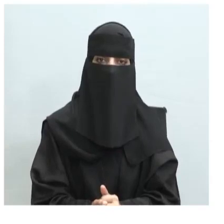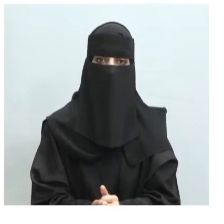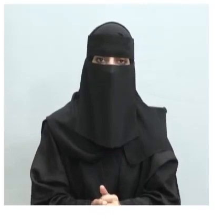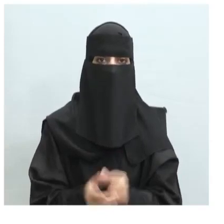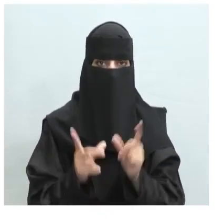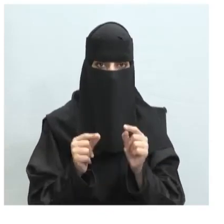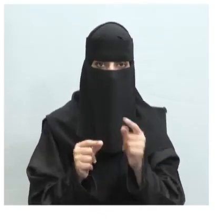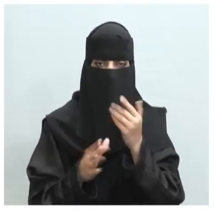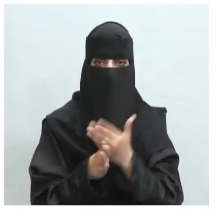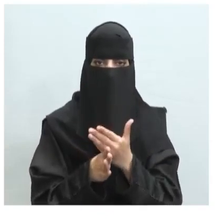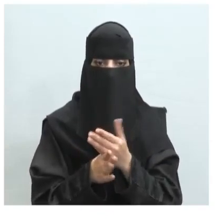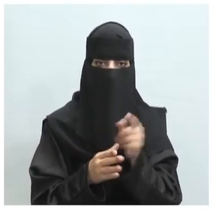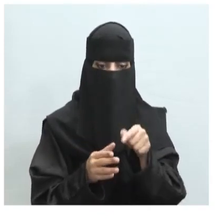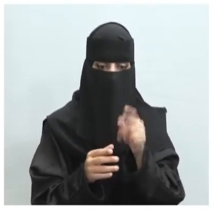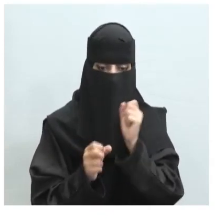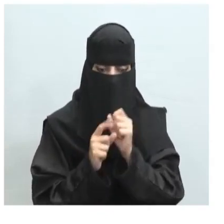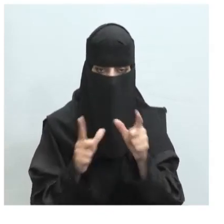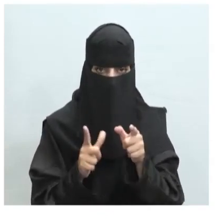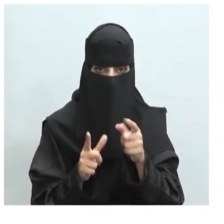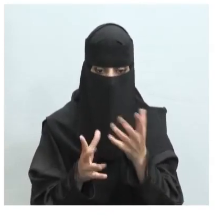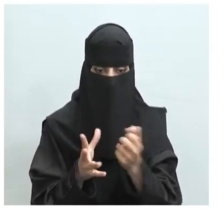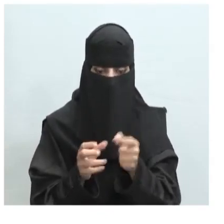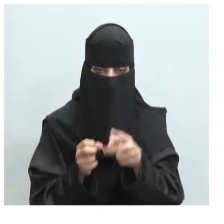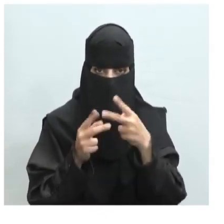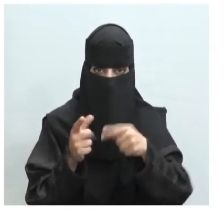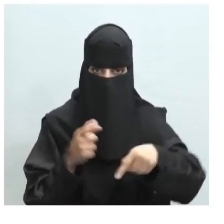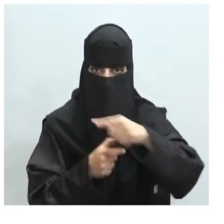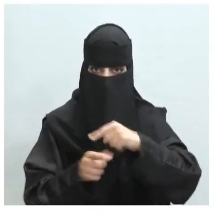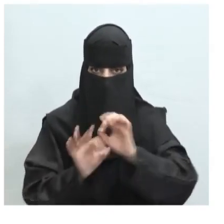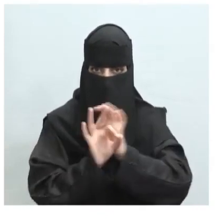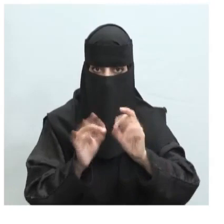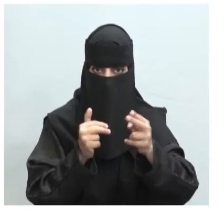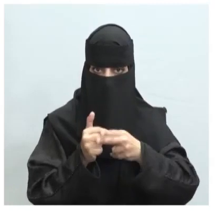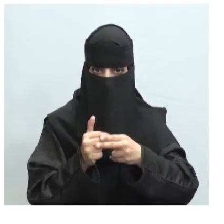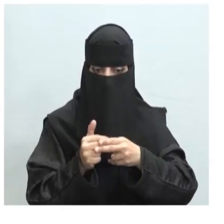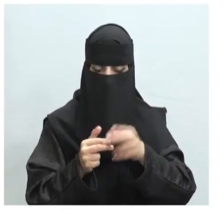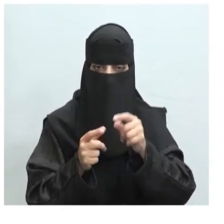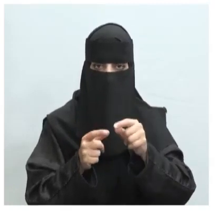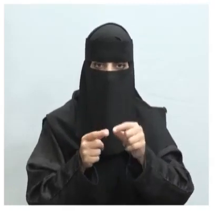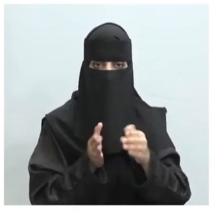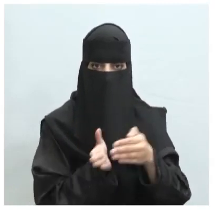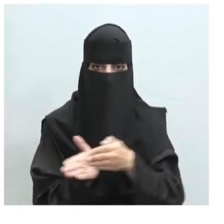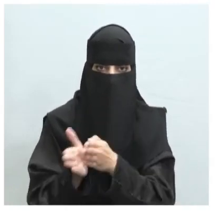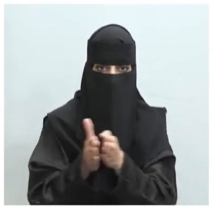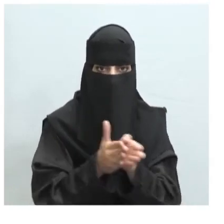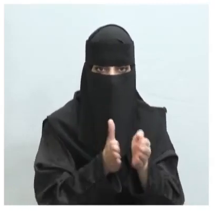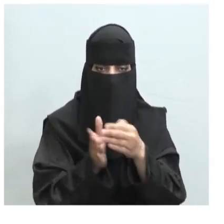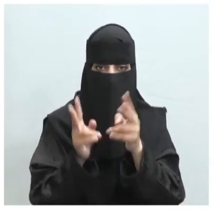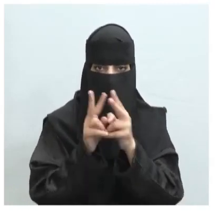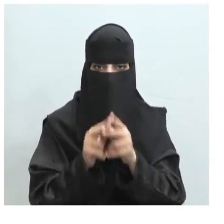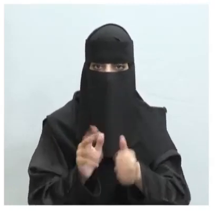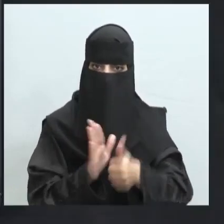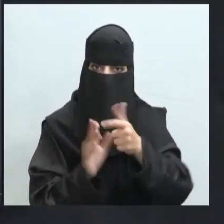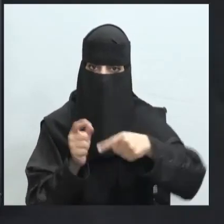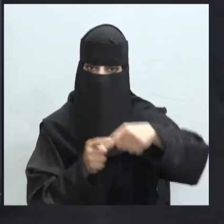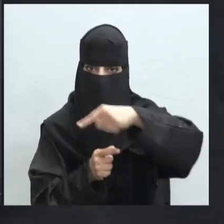احسنتم في هذه الحاله سوف نحصل على دائره كهربائيه مغلقه يمر السلك التيار الكهربائي وبالتالي